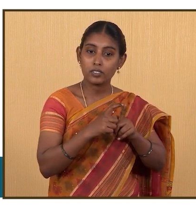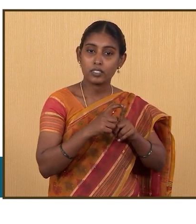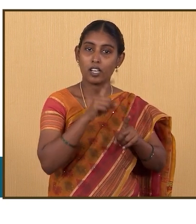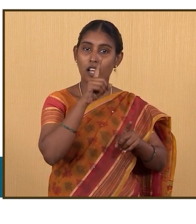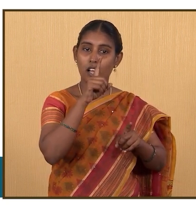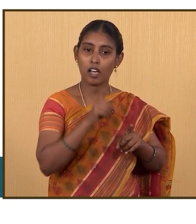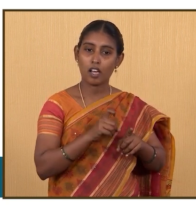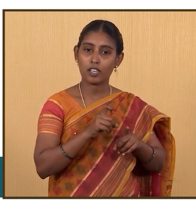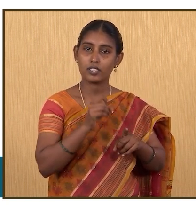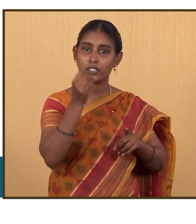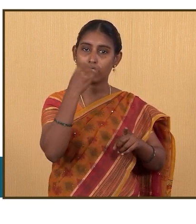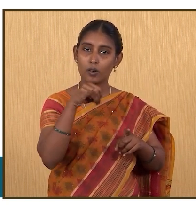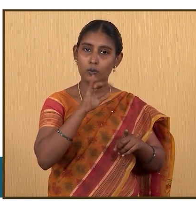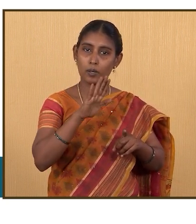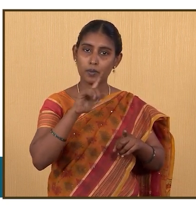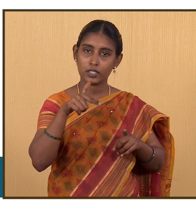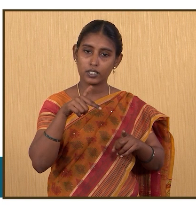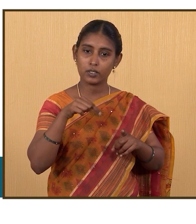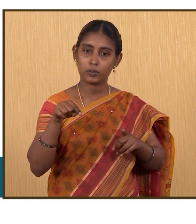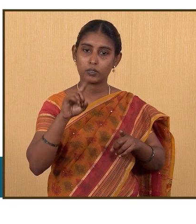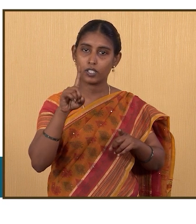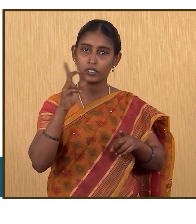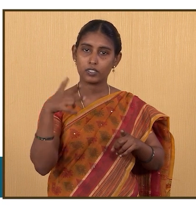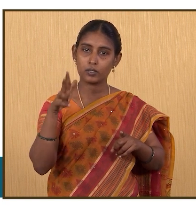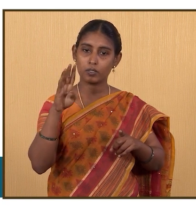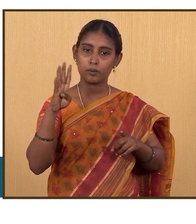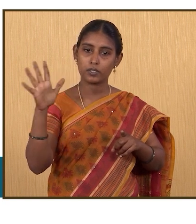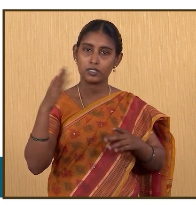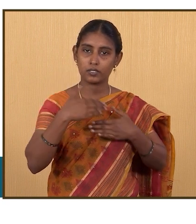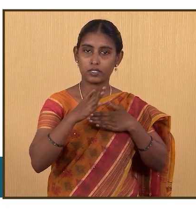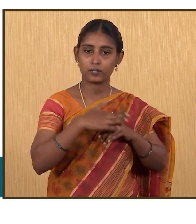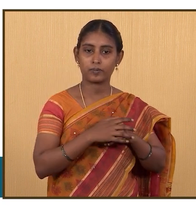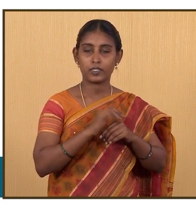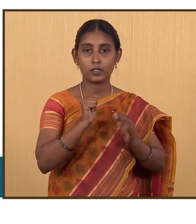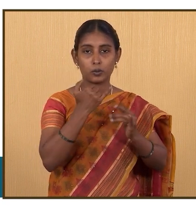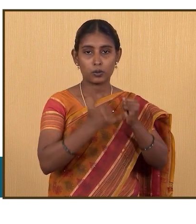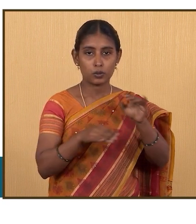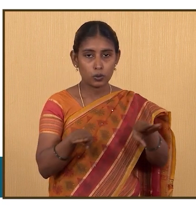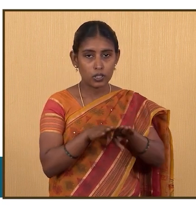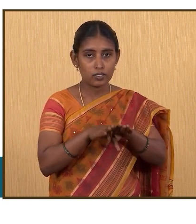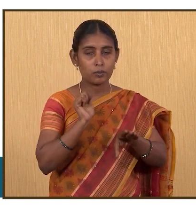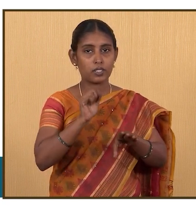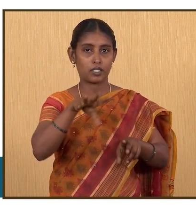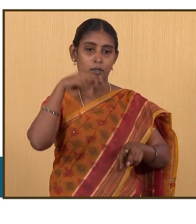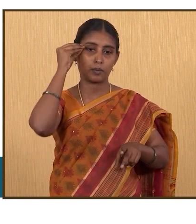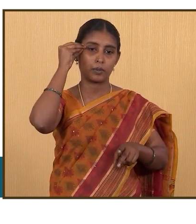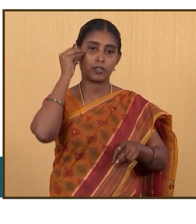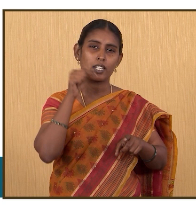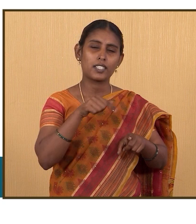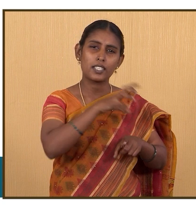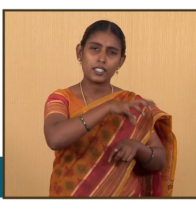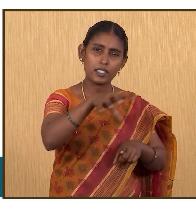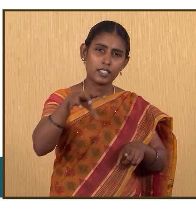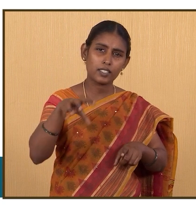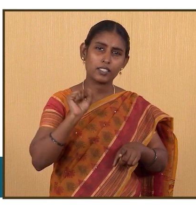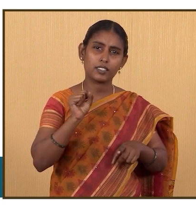டச்சுக்காரர்கள் நம்ம இந்தியாவில் என்ன உறவு முறை இருந்தது அப்படிங்கிற விஷயங்களை நம்ம தெரிஞ்சுக்கிறோம். இடங்கள்